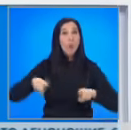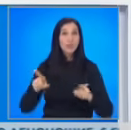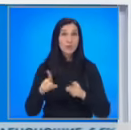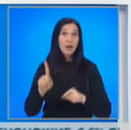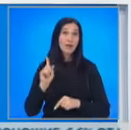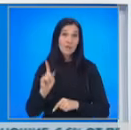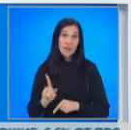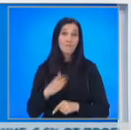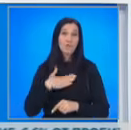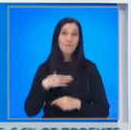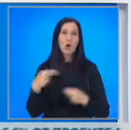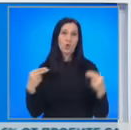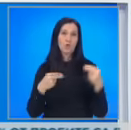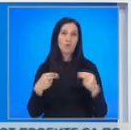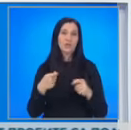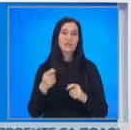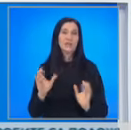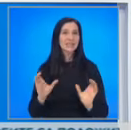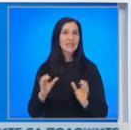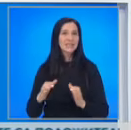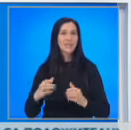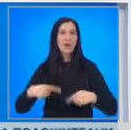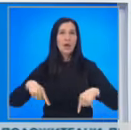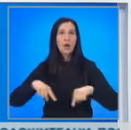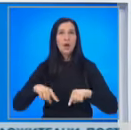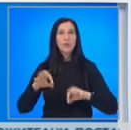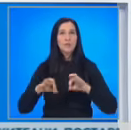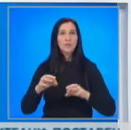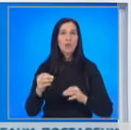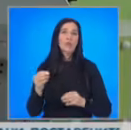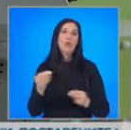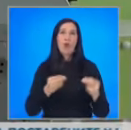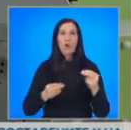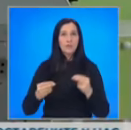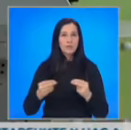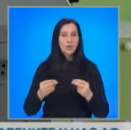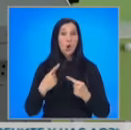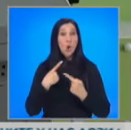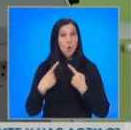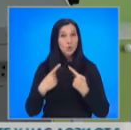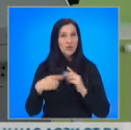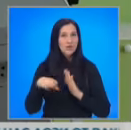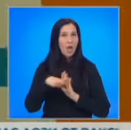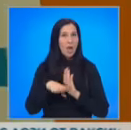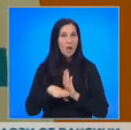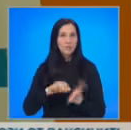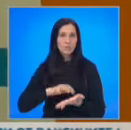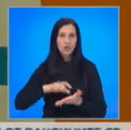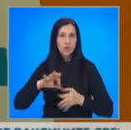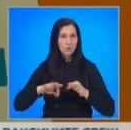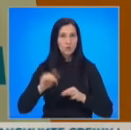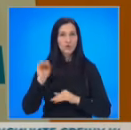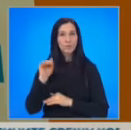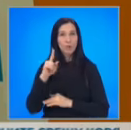управители трябва да се състоят консултации за съставите на районните избирателни комисии. Условията и реда за машинното гласуване